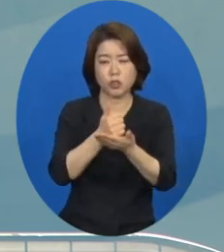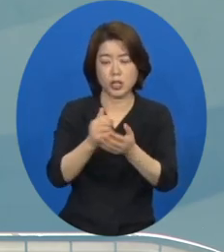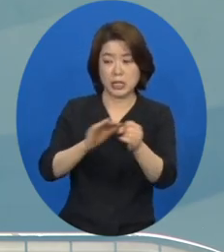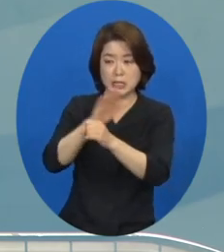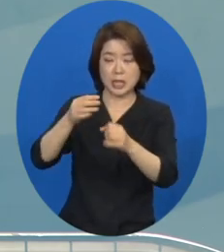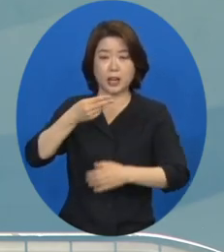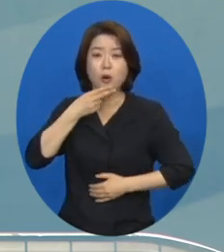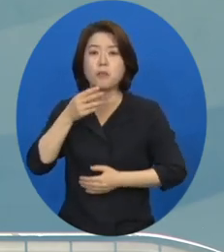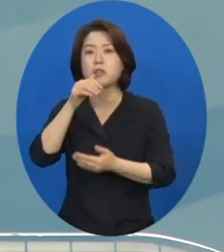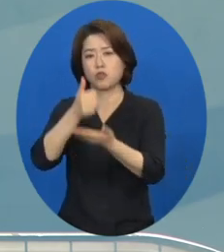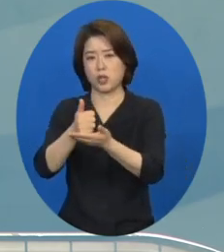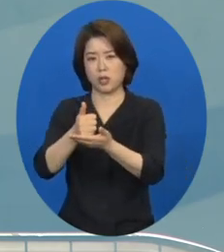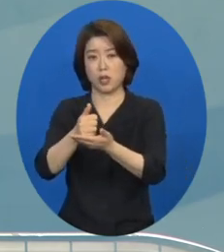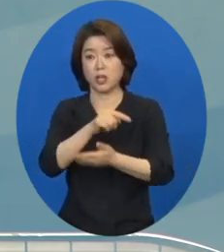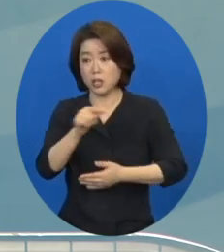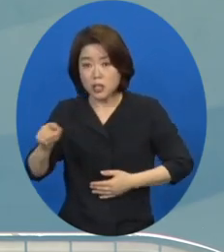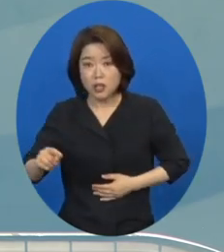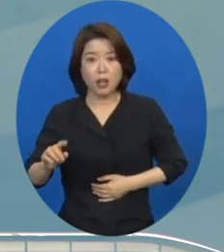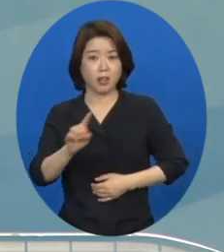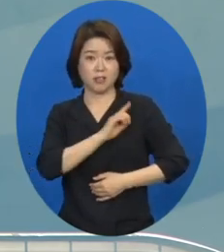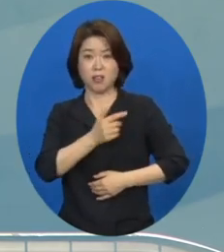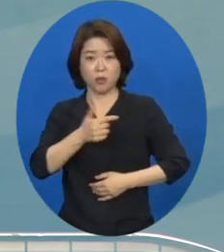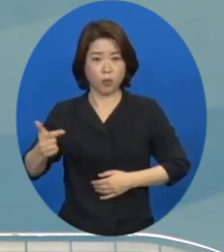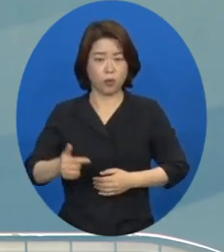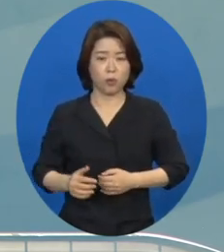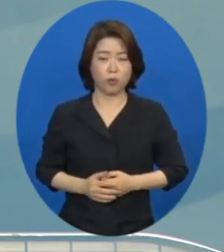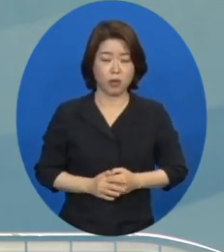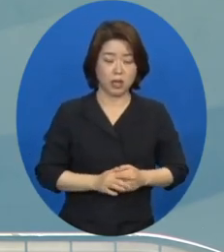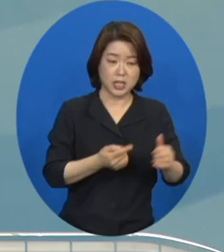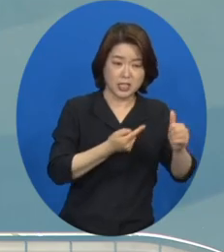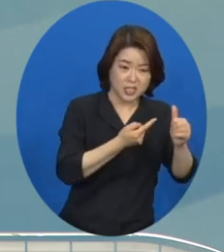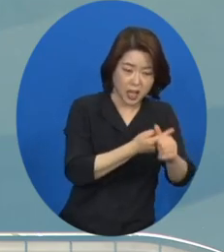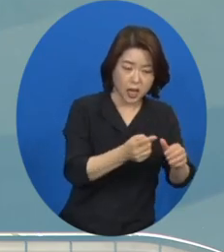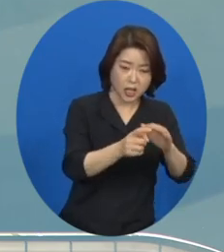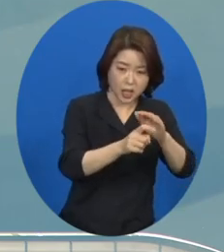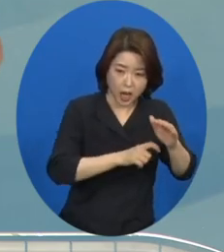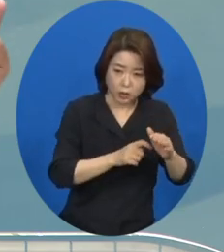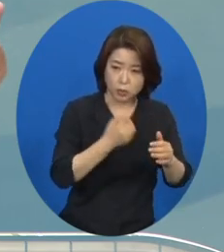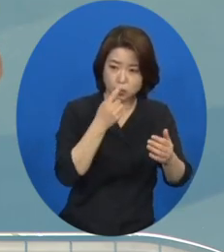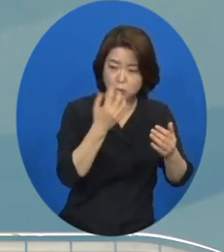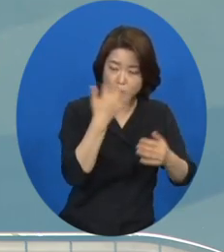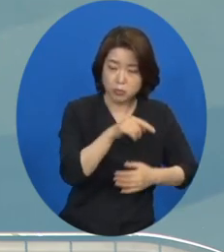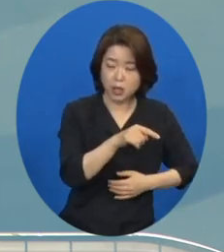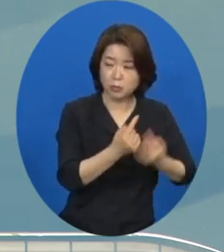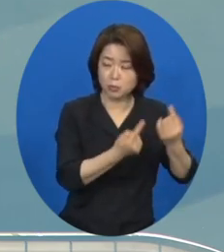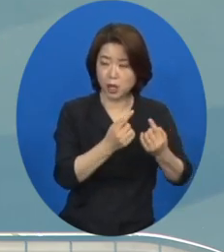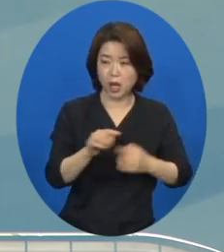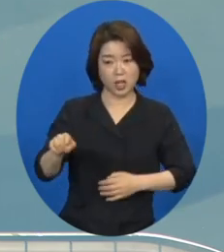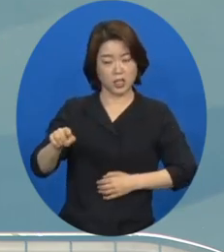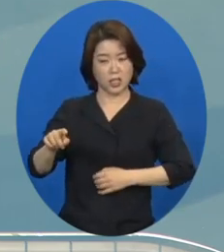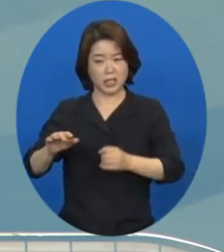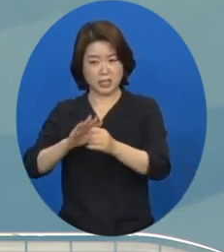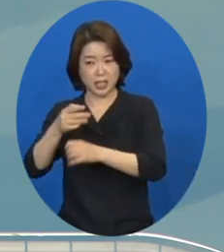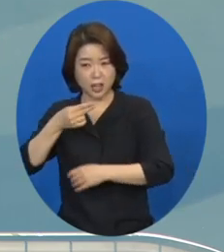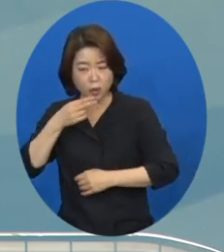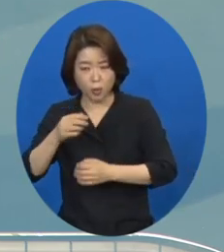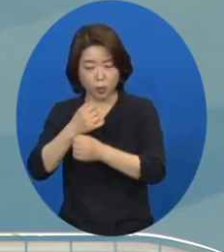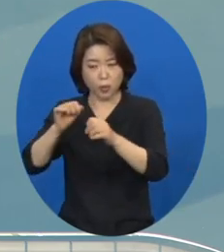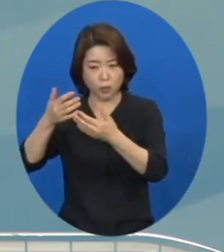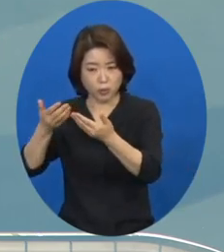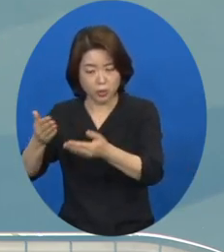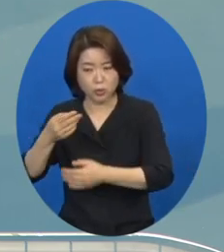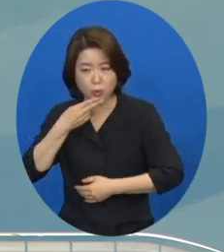죄예요. 아니, 살인 강도보다 용서 안 하고 사랑 안 하는 게 더 큰 죄라니. 우리는 그렇다는 거예요.